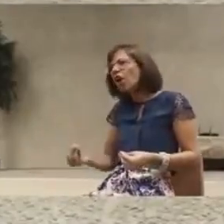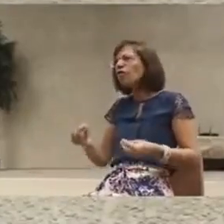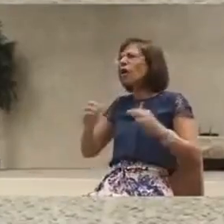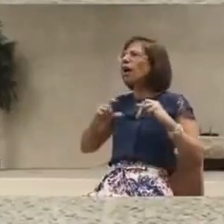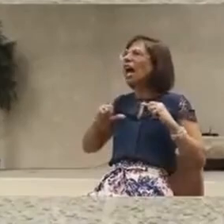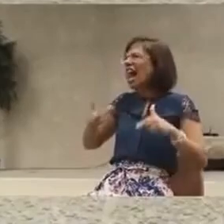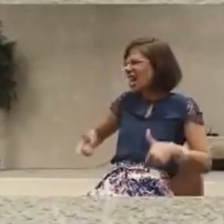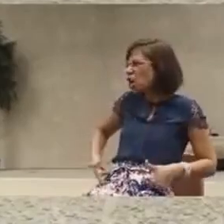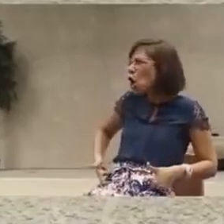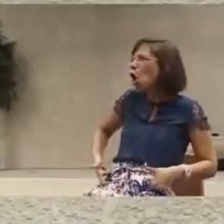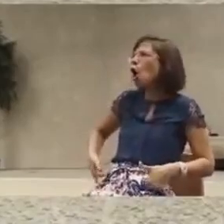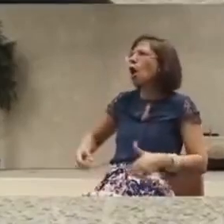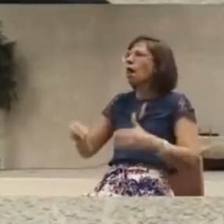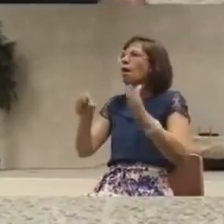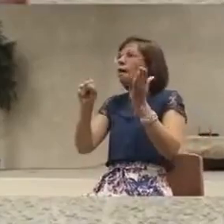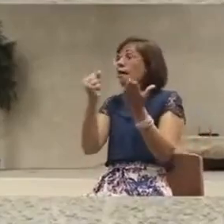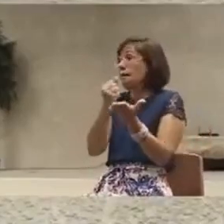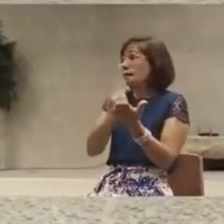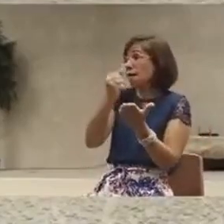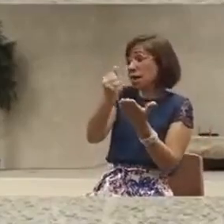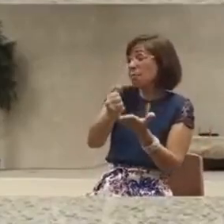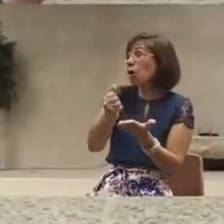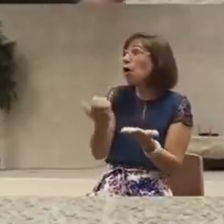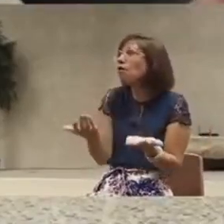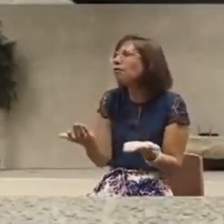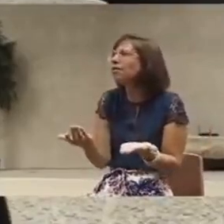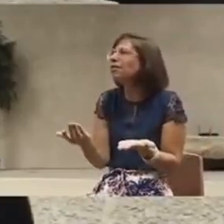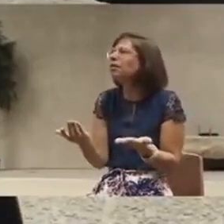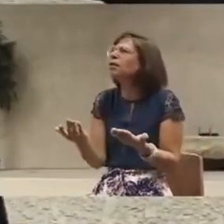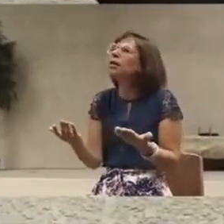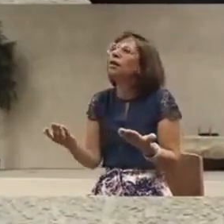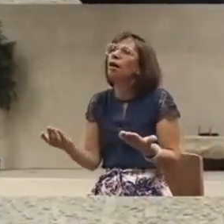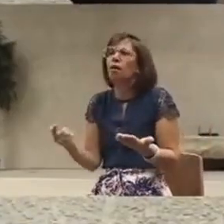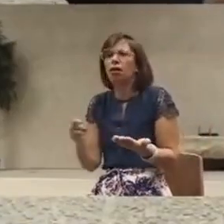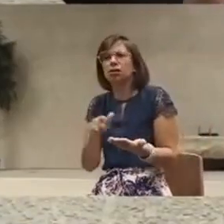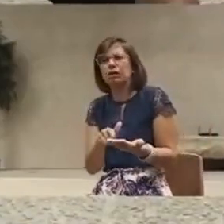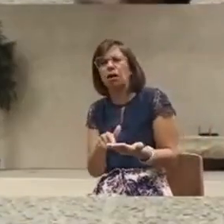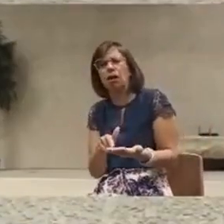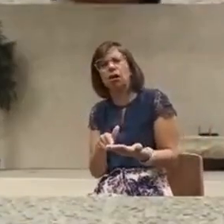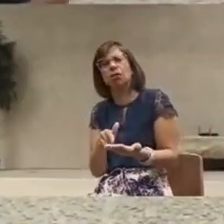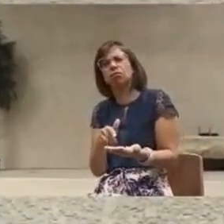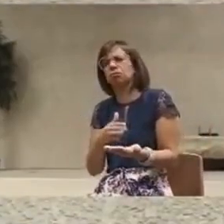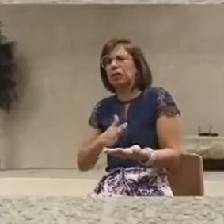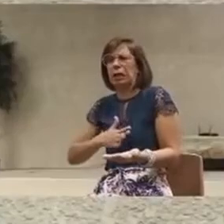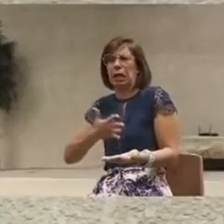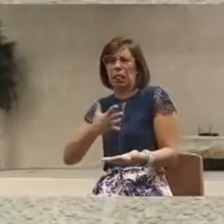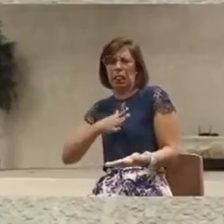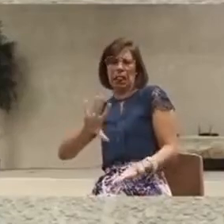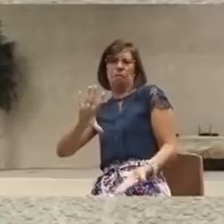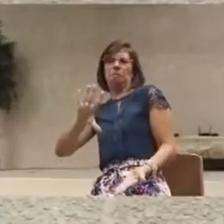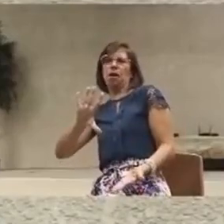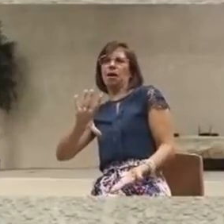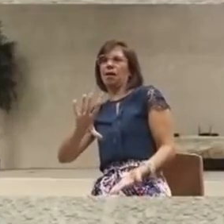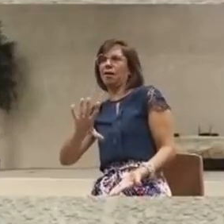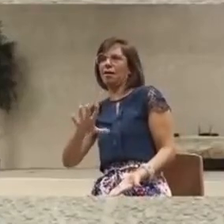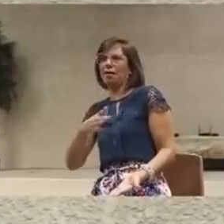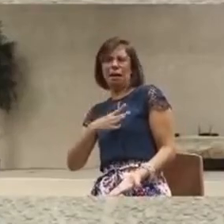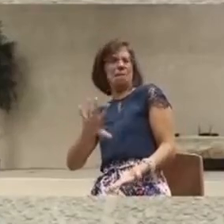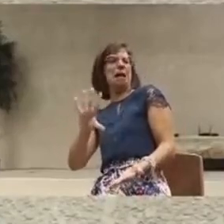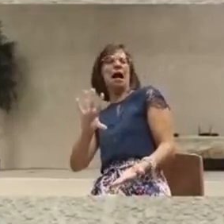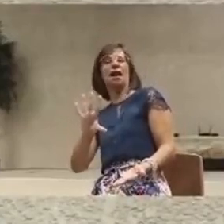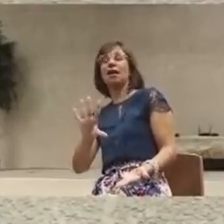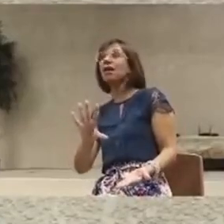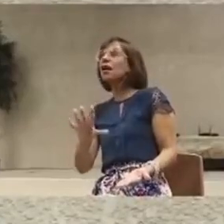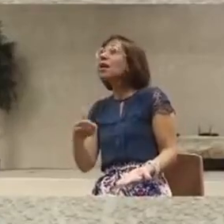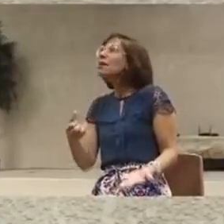enfin de janvier, etc. Oui, mais comment on peut alors obtenir un diplôme? S'il n'y a pas